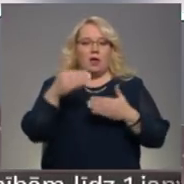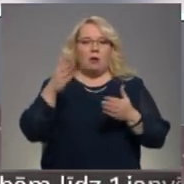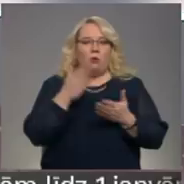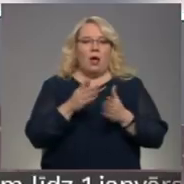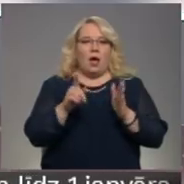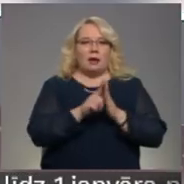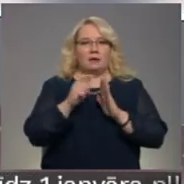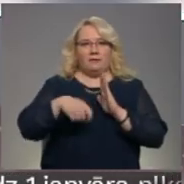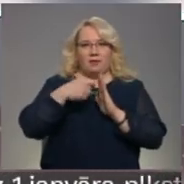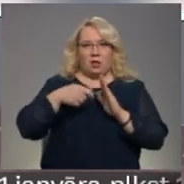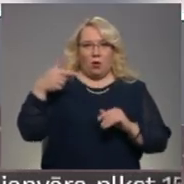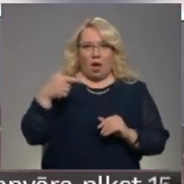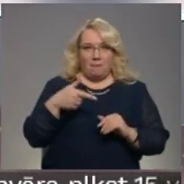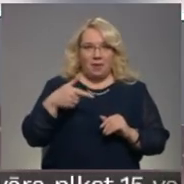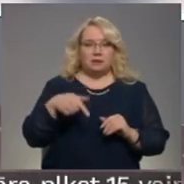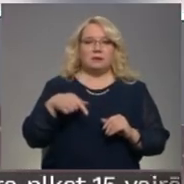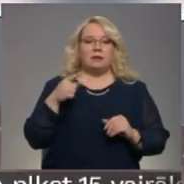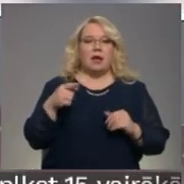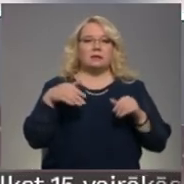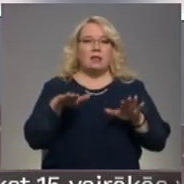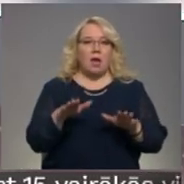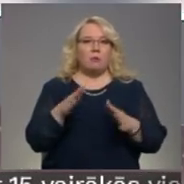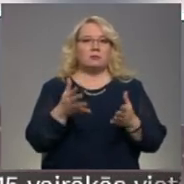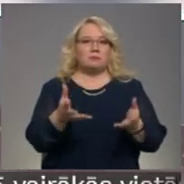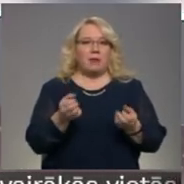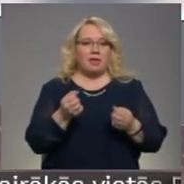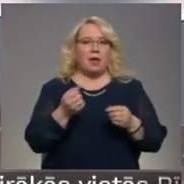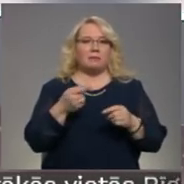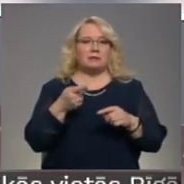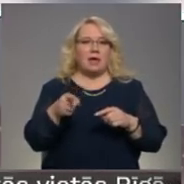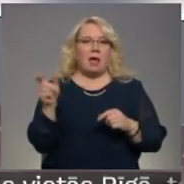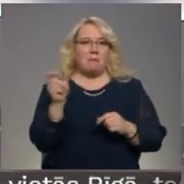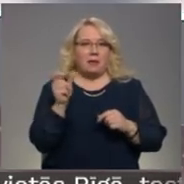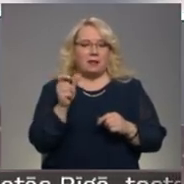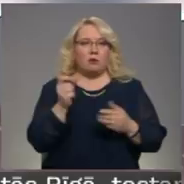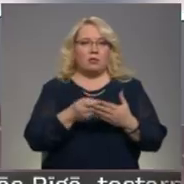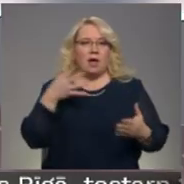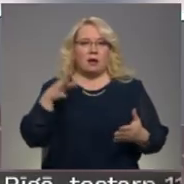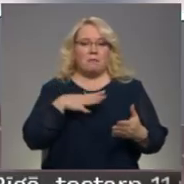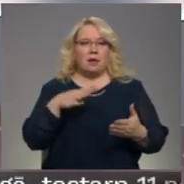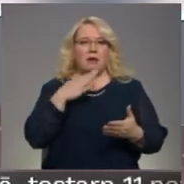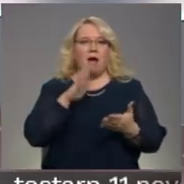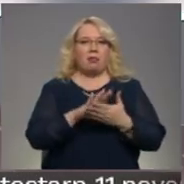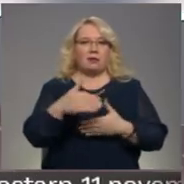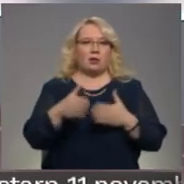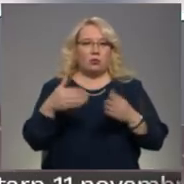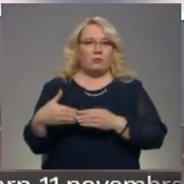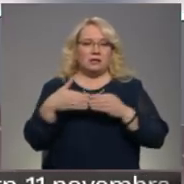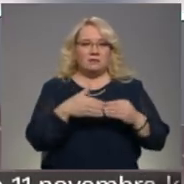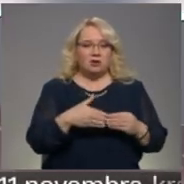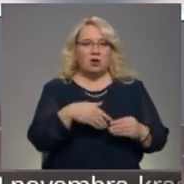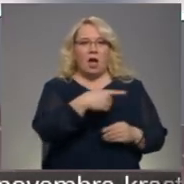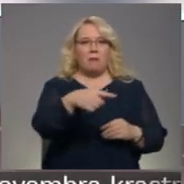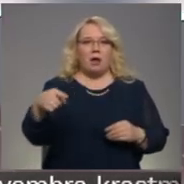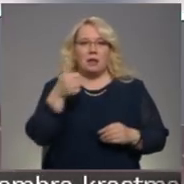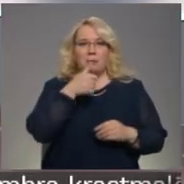konteineriem notiekošo uzraudzīs video kameras. Šāds lēmums pieņemts, jo mirklī, kad dārgāka kļuva atkrituma izvešana, apkārtējās